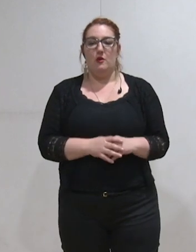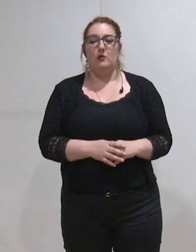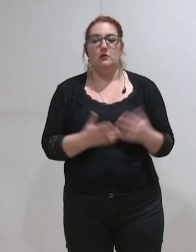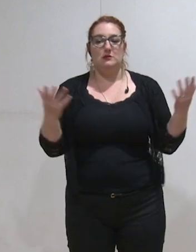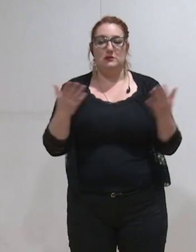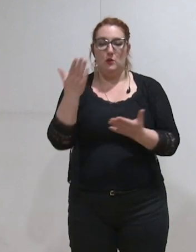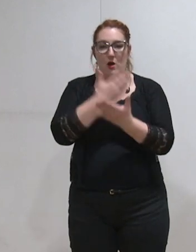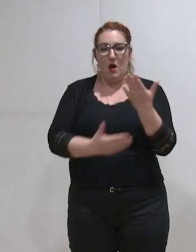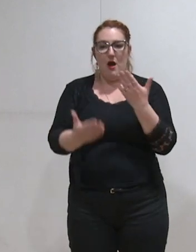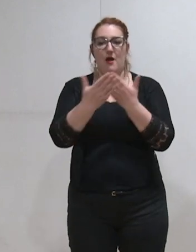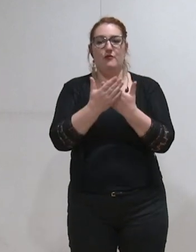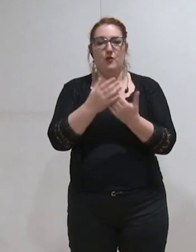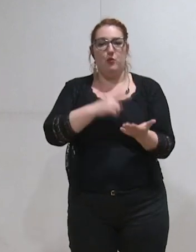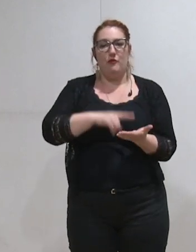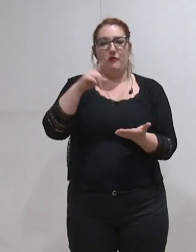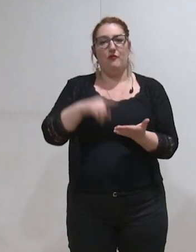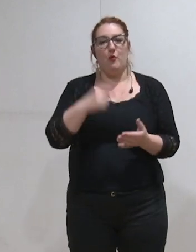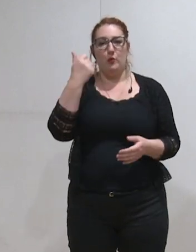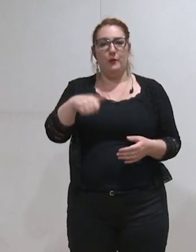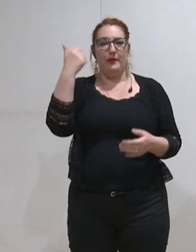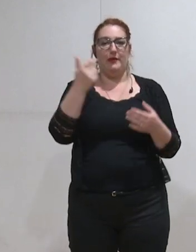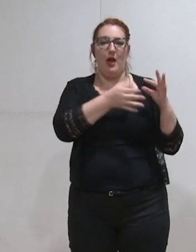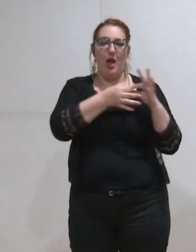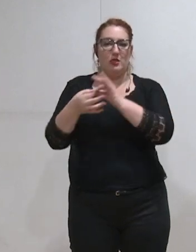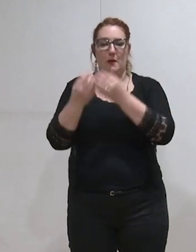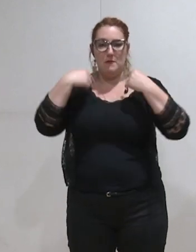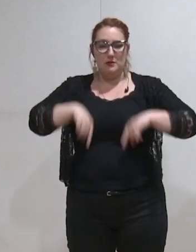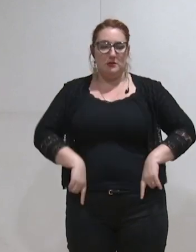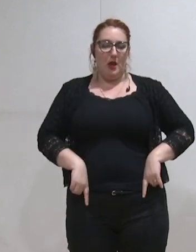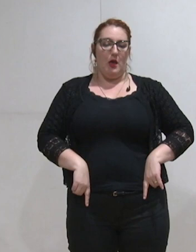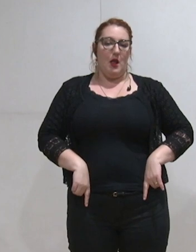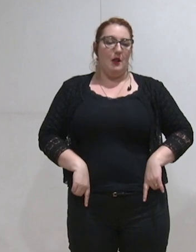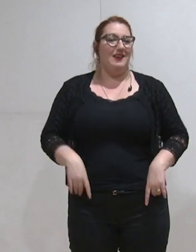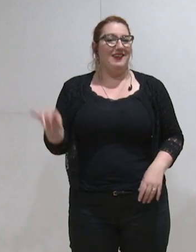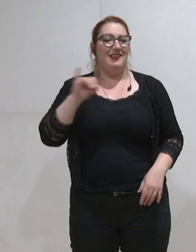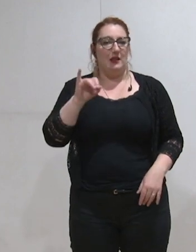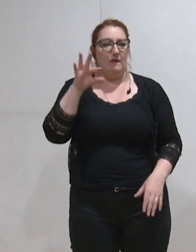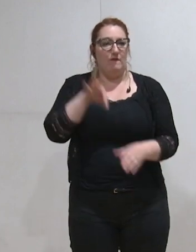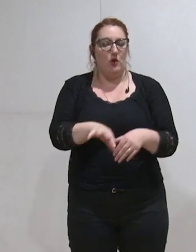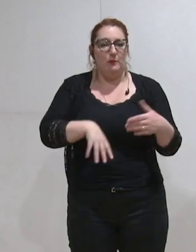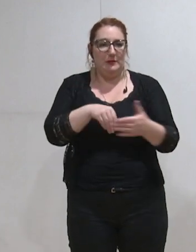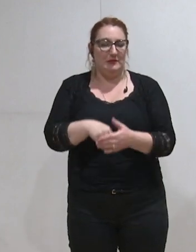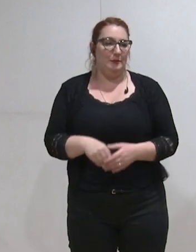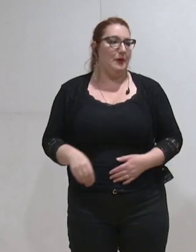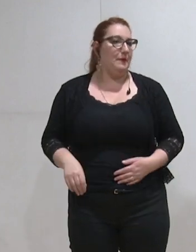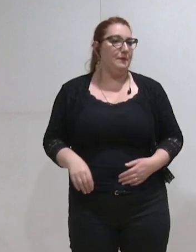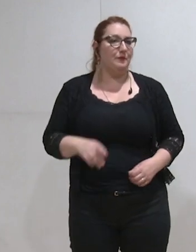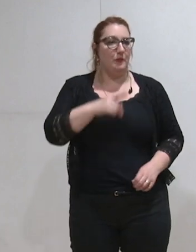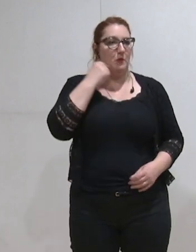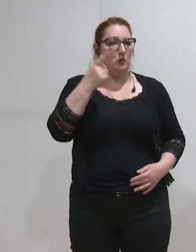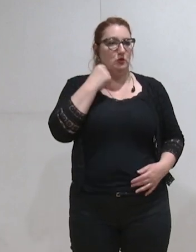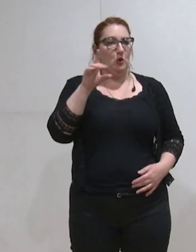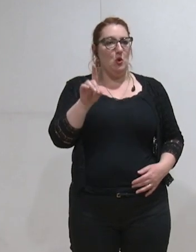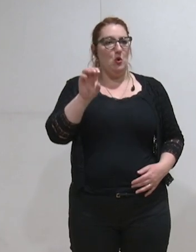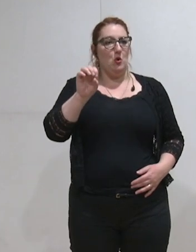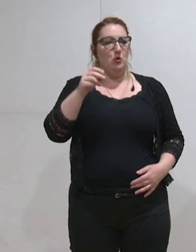avenants au fond Unique Interministériel donc qui ne prend pas part au vote monsieur